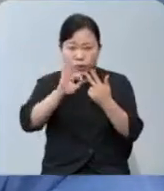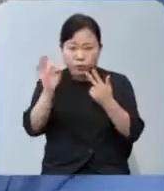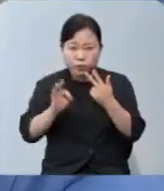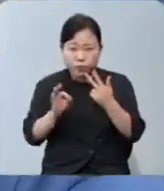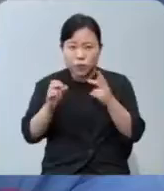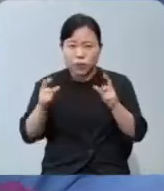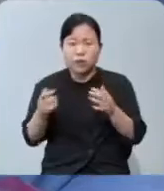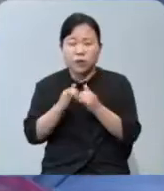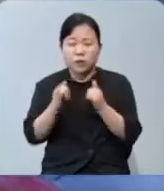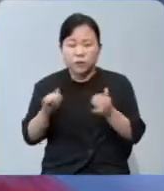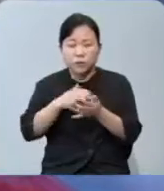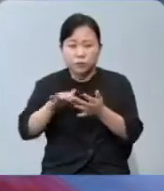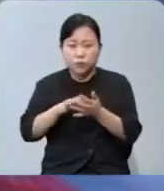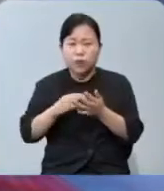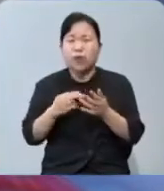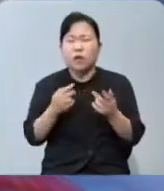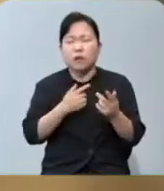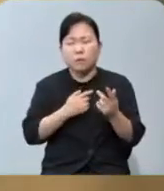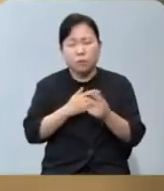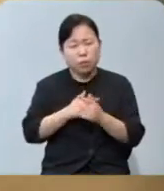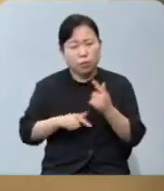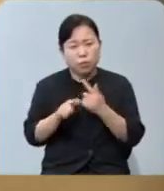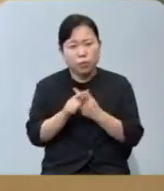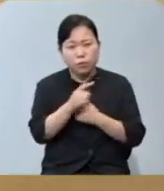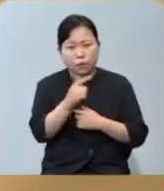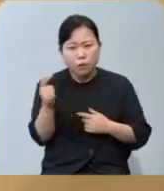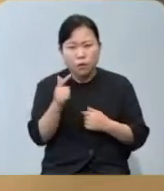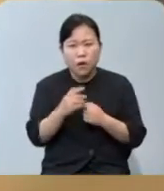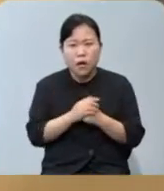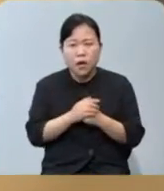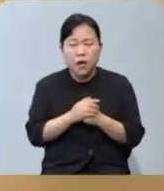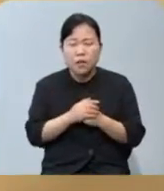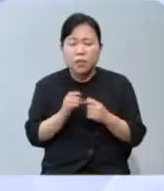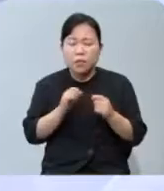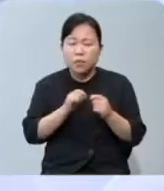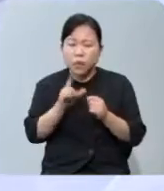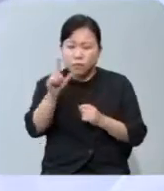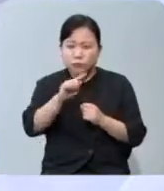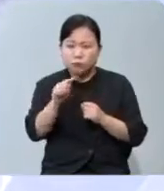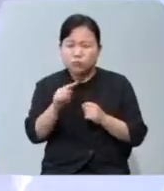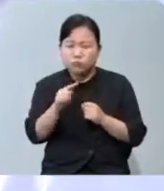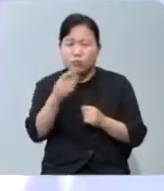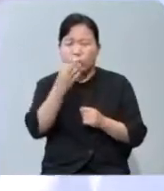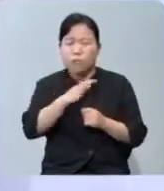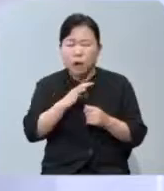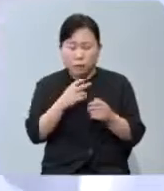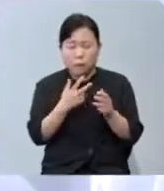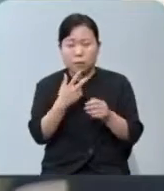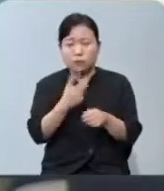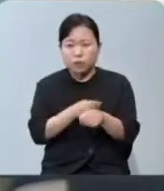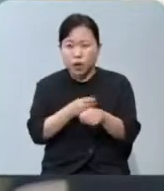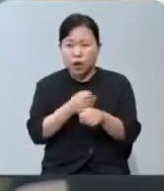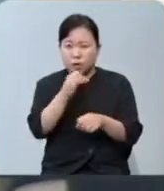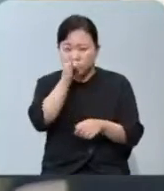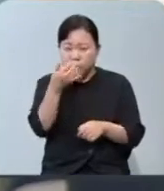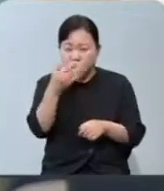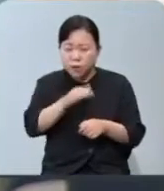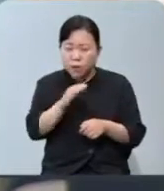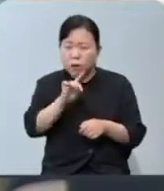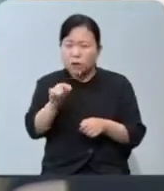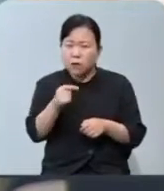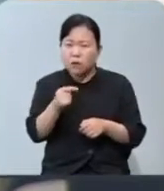높은 수준입니다 대부분 백신이 듣는 알파 형이지만 현재 방역 체계의 취약한 델타 형도